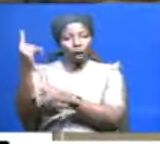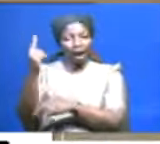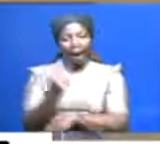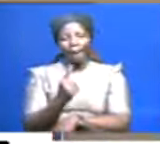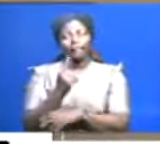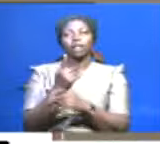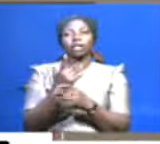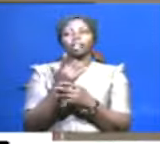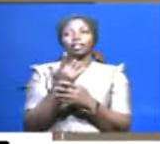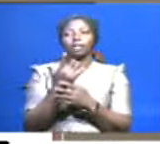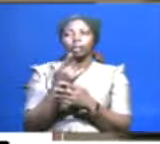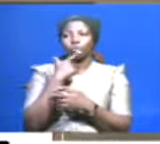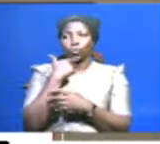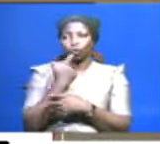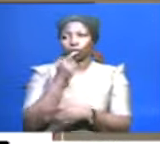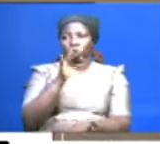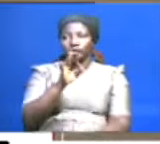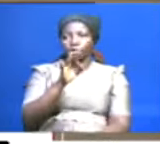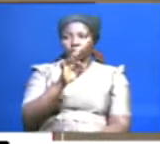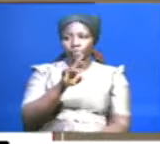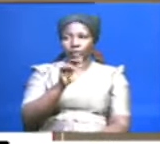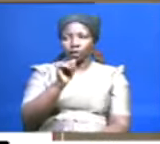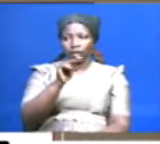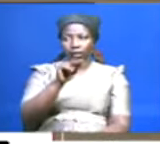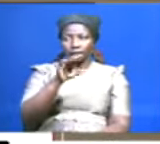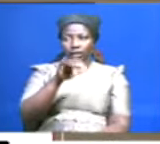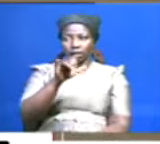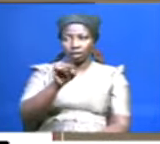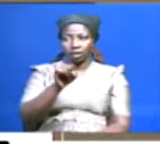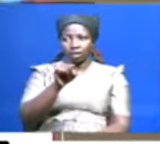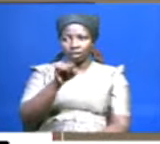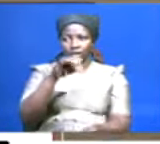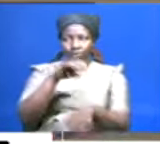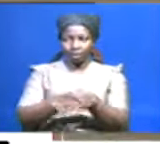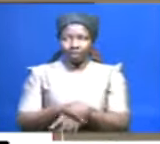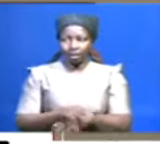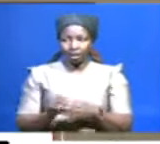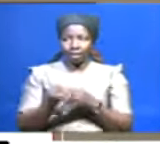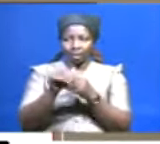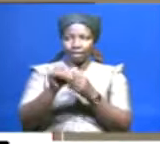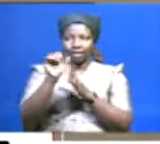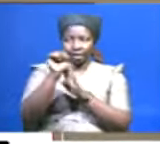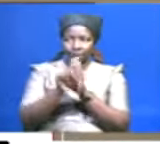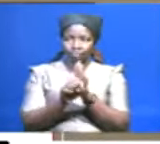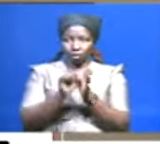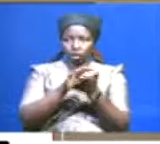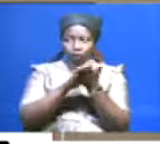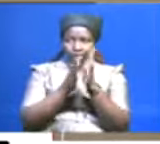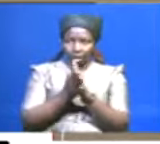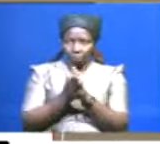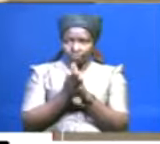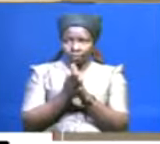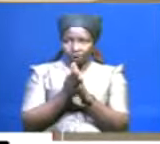Ogola kushika hatamu za uongozi wa jeshi kuwa kama mkuu wa majeshi humo nchini.